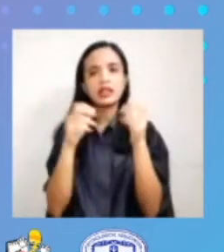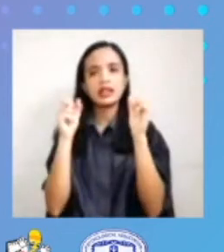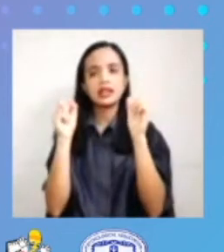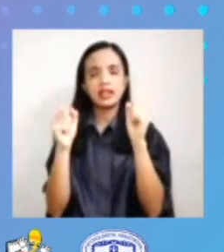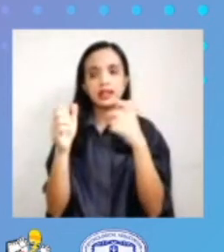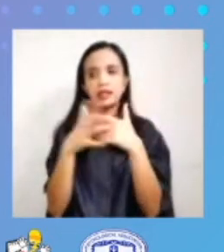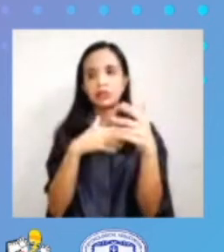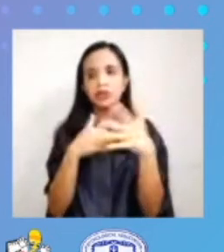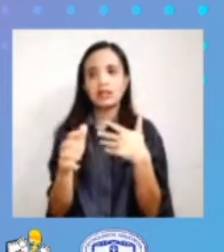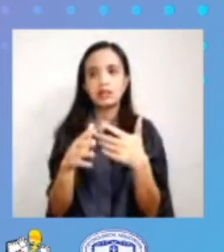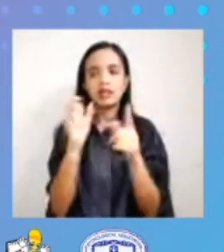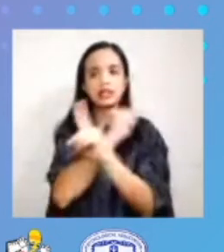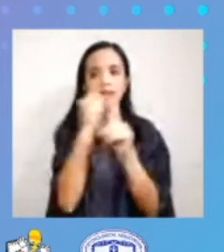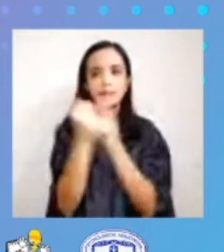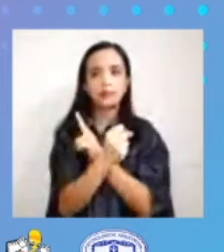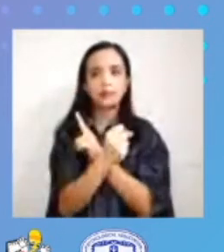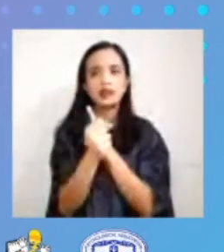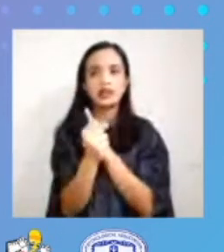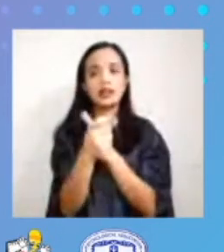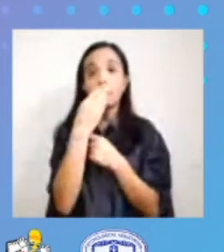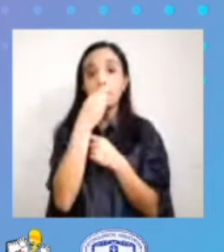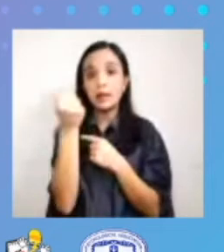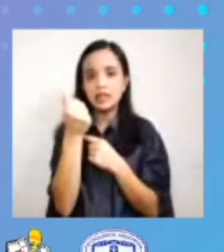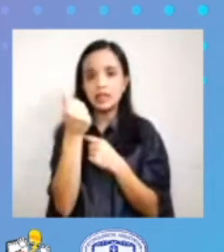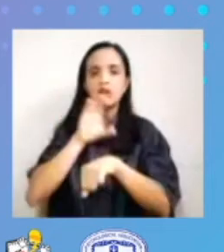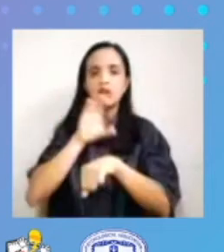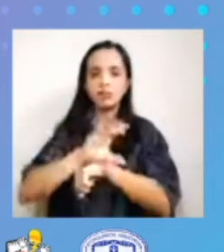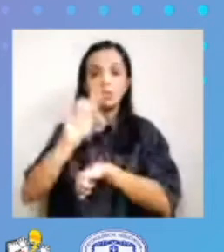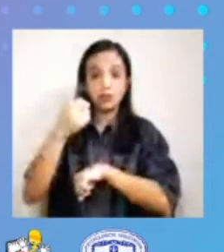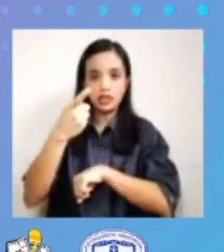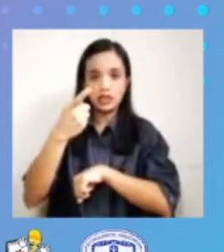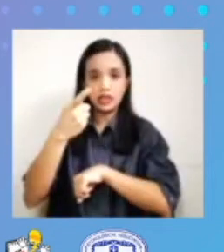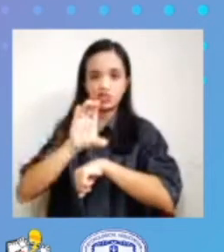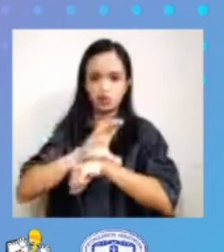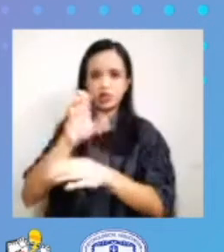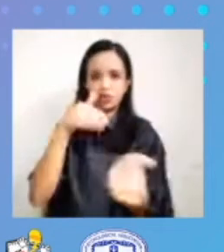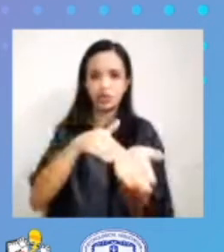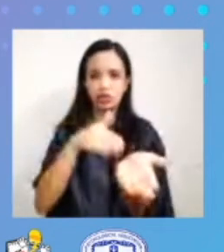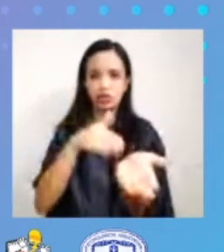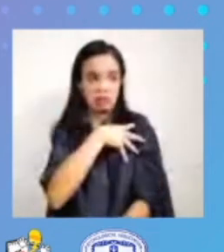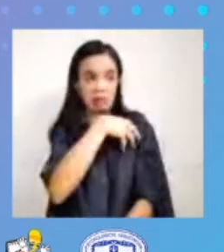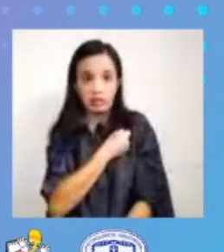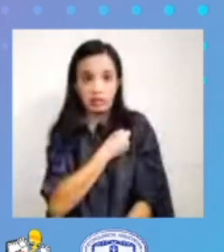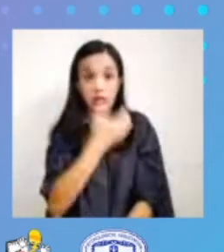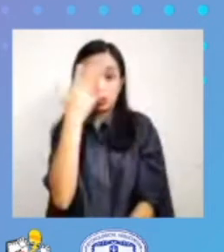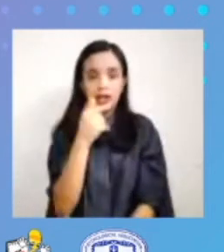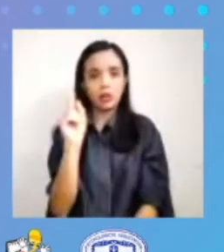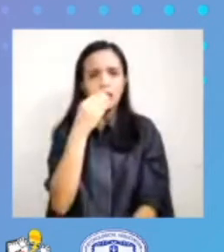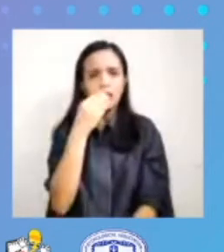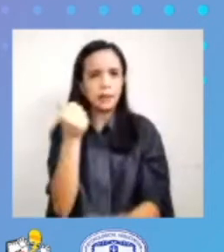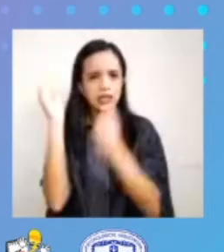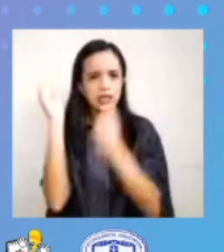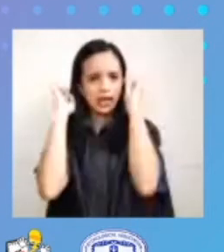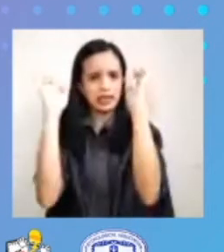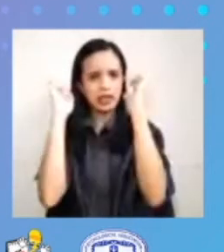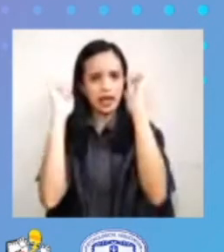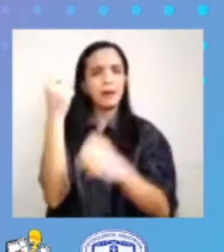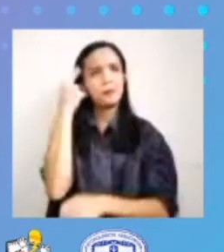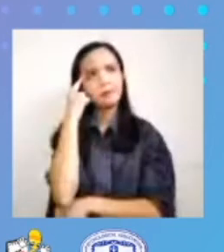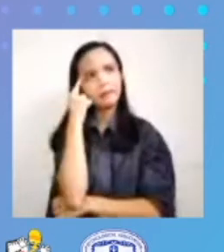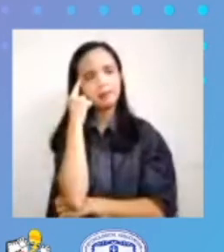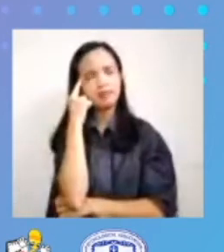ang Wellness Check series para po matulungan kayong mawala yung stress. And of course, kayo din ma-manage